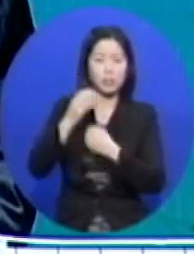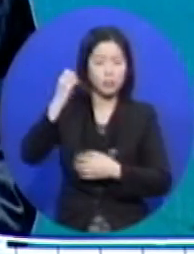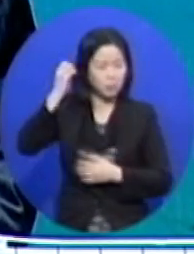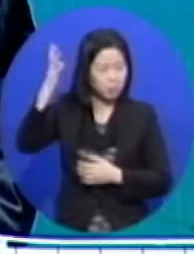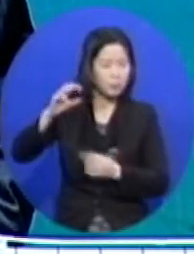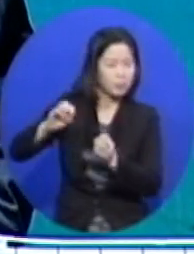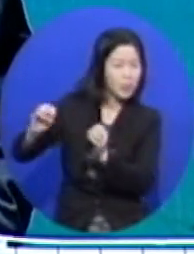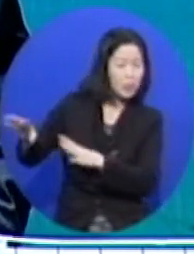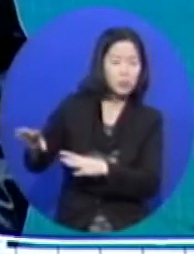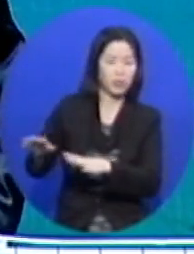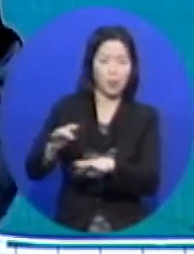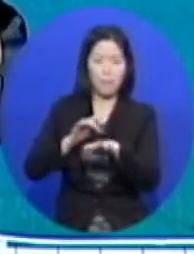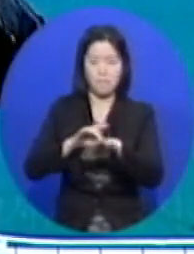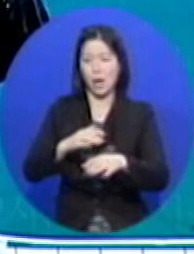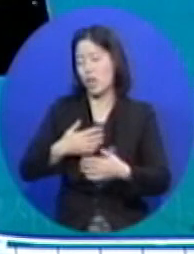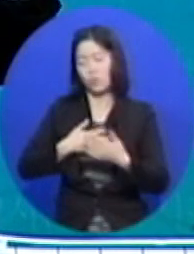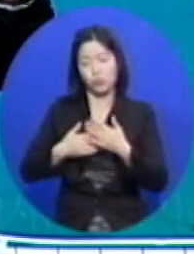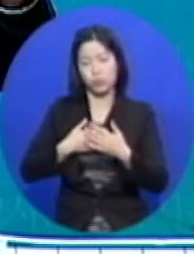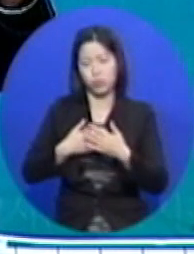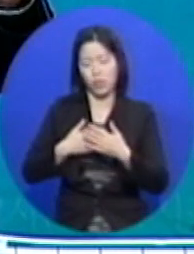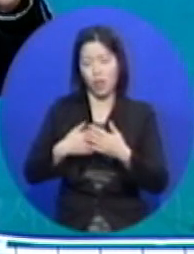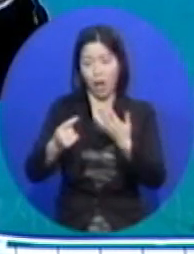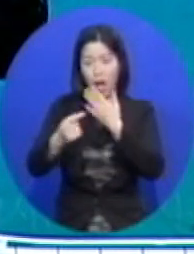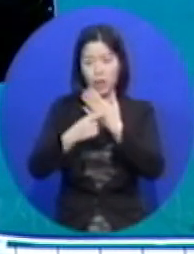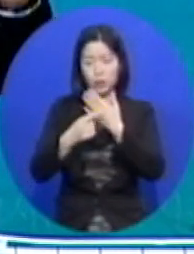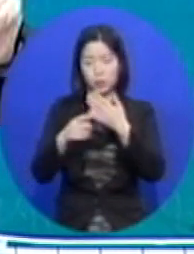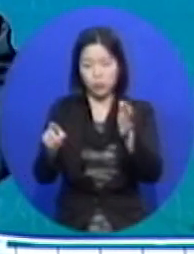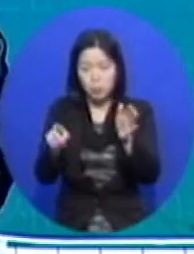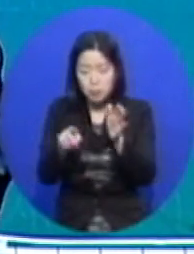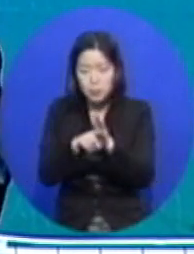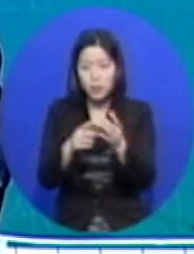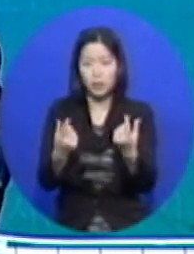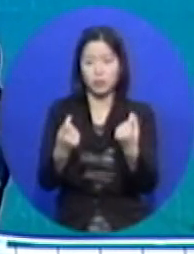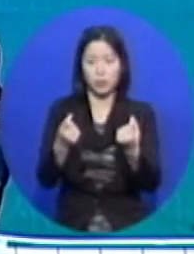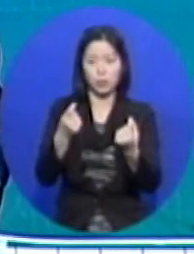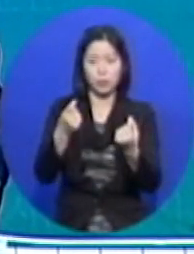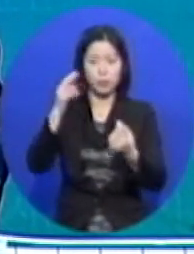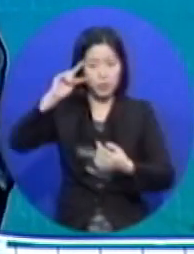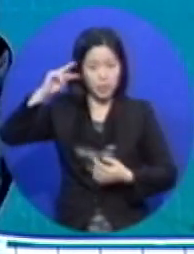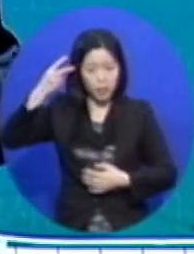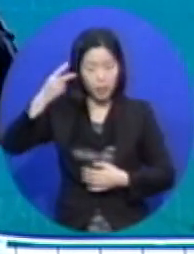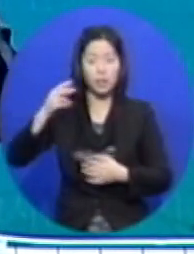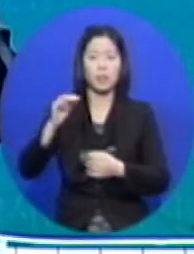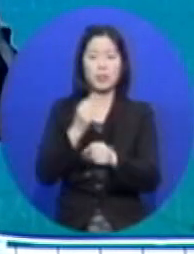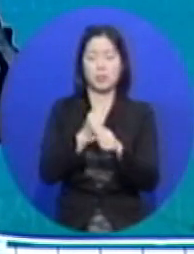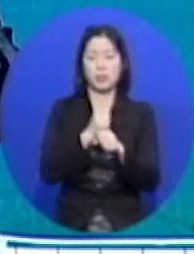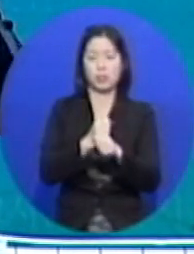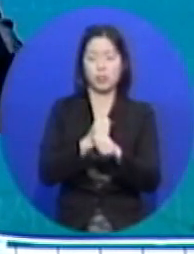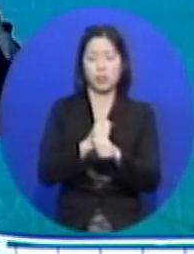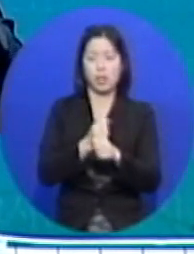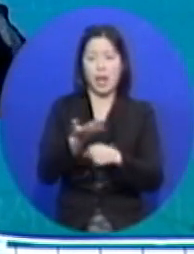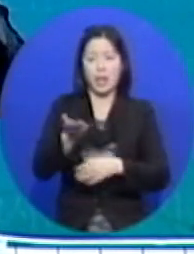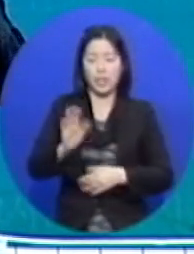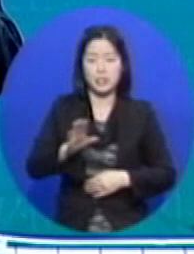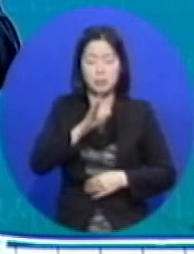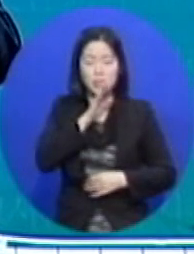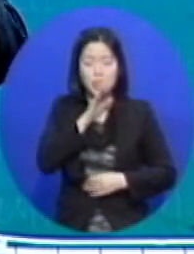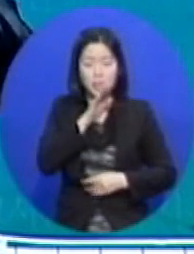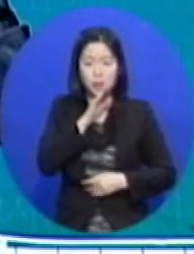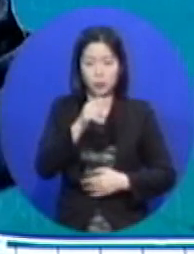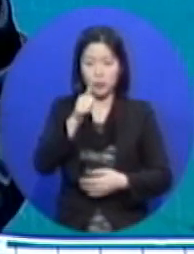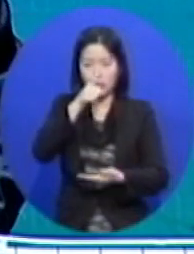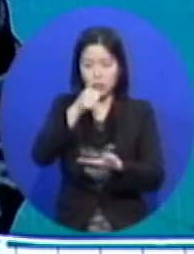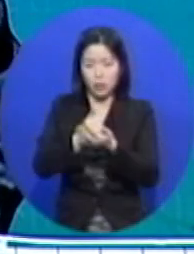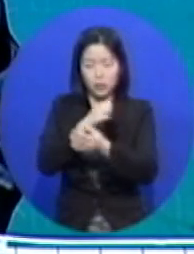나기가 무섭지요 겉으로는 믿는 것처럼 착각하게 만들어요 그러나 실제로는 전혀 속죄의 은혜를